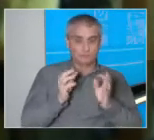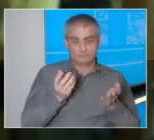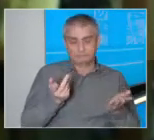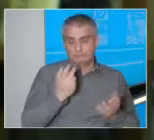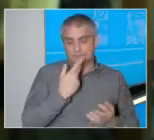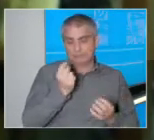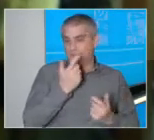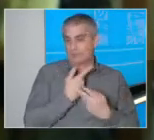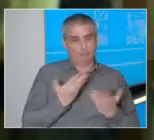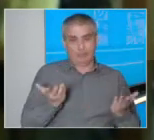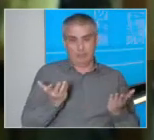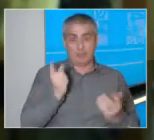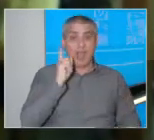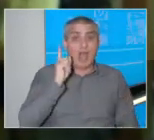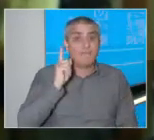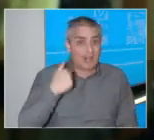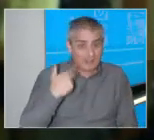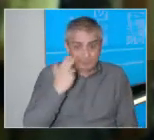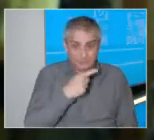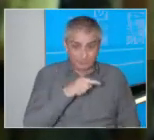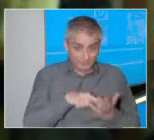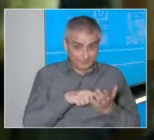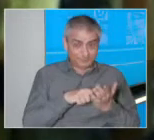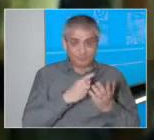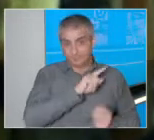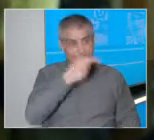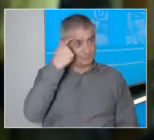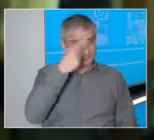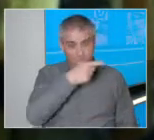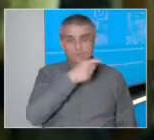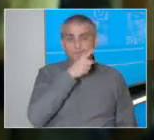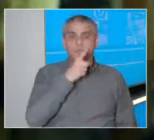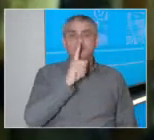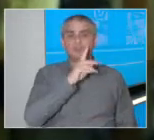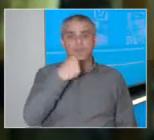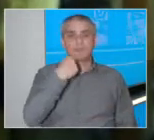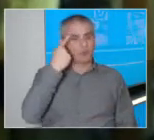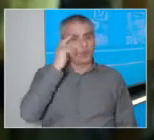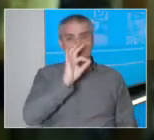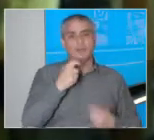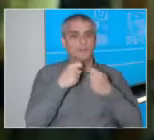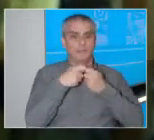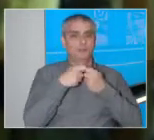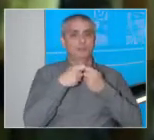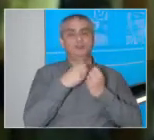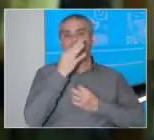קלוש. מה שאני עוד מצפה מהם, בהנחה שהדברים האלה יבואו לידיעתם, זה שיביעו דעתם לגבי